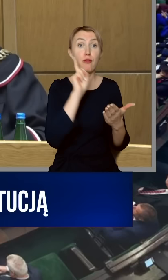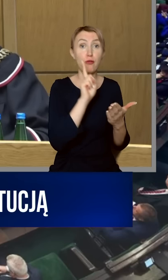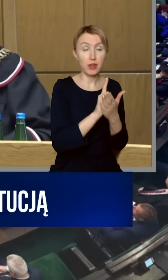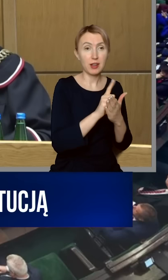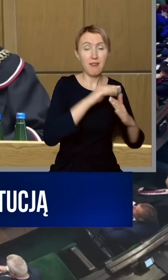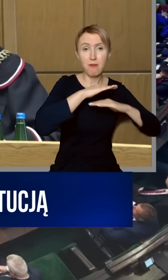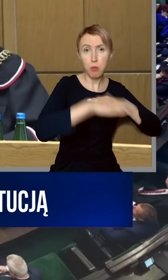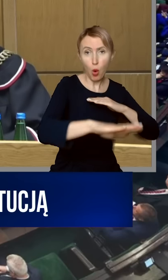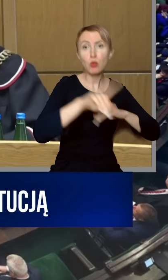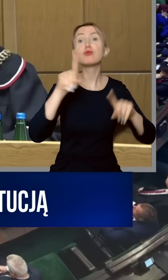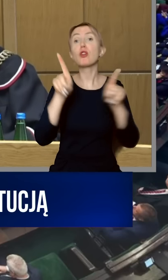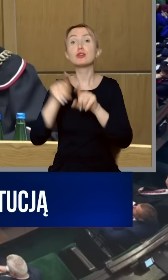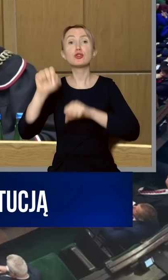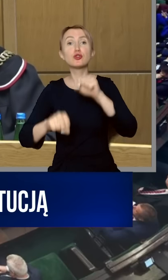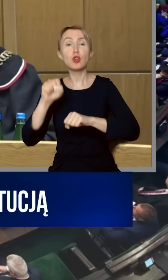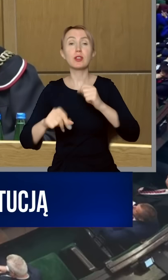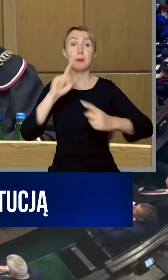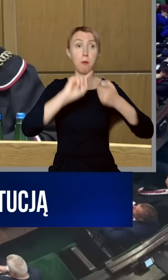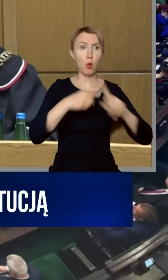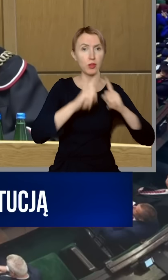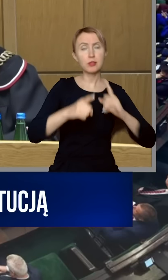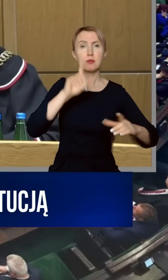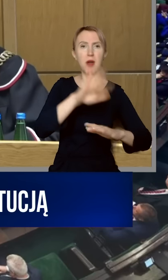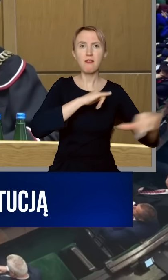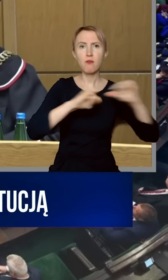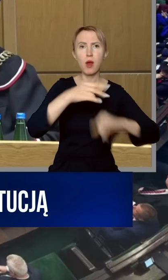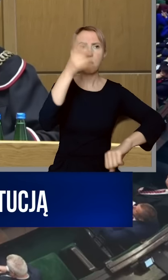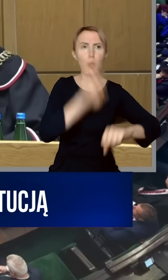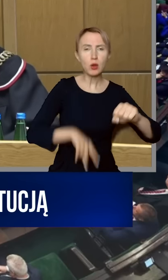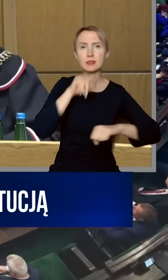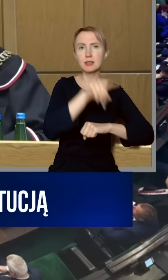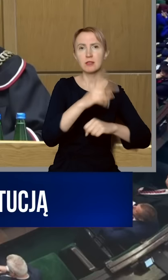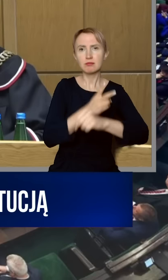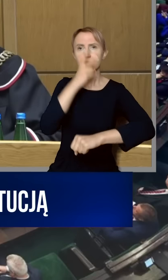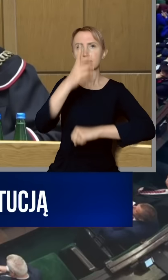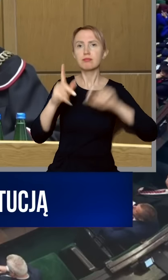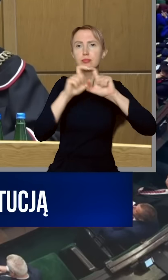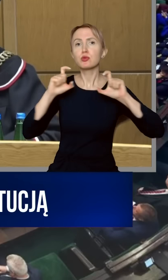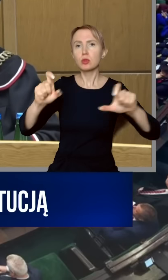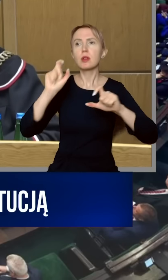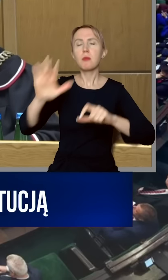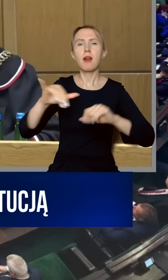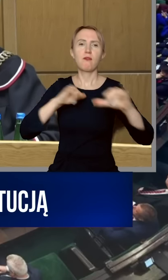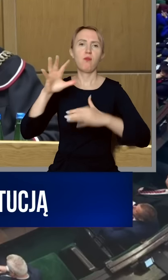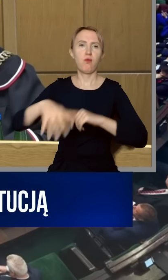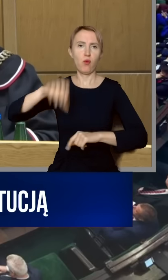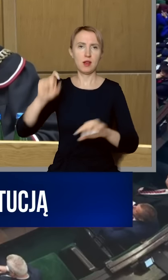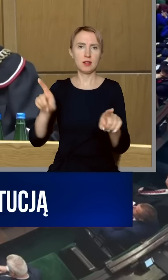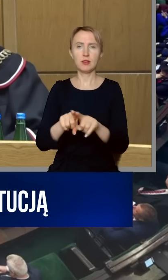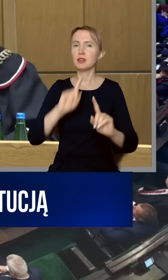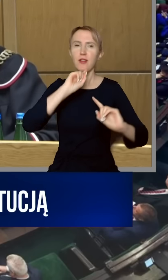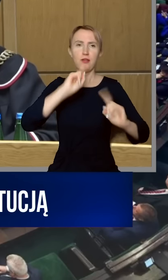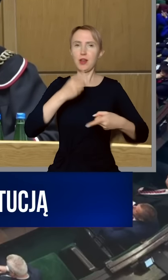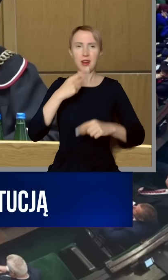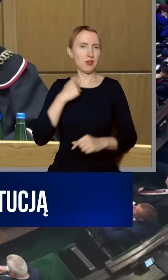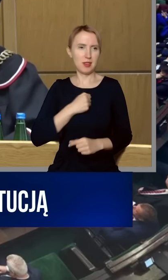sensie, kto wygra politycznie, kto ma władzę nad policjantem, który wejdzie i zajmie budynek, ten wygrywa i żadnymi wyrokami się nie